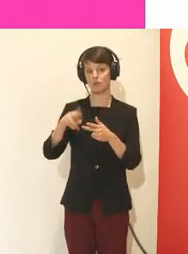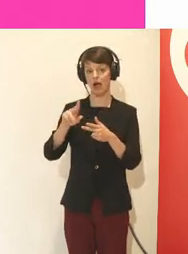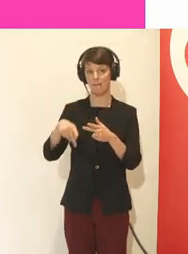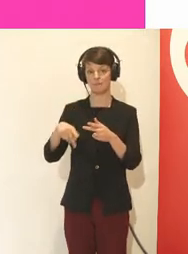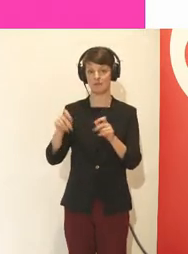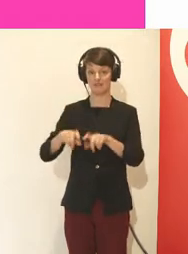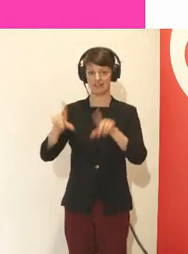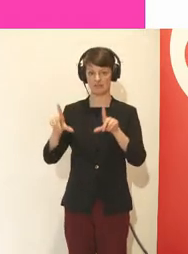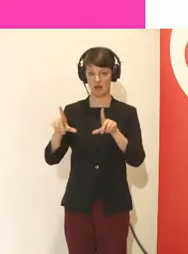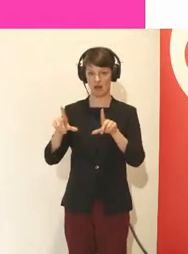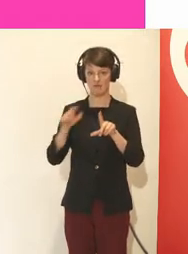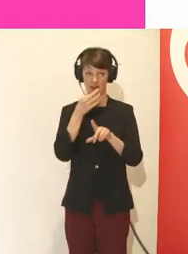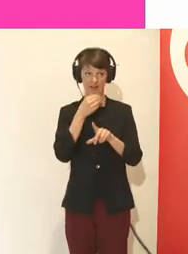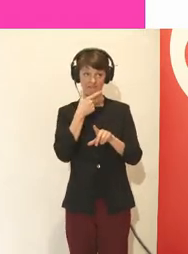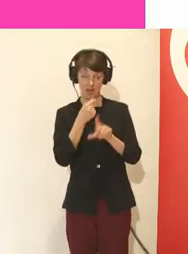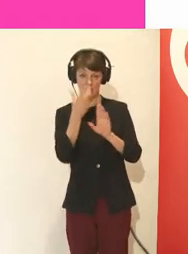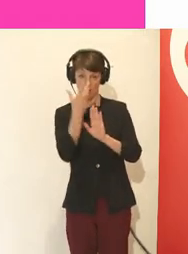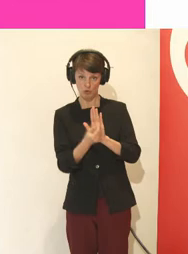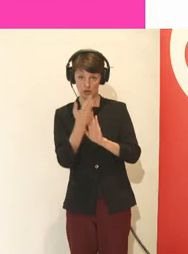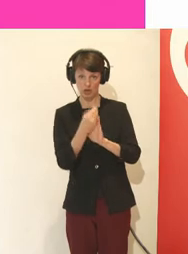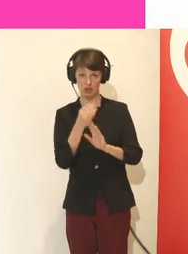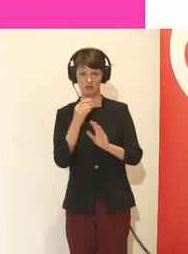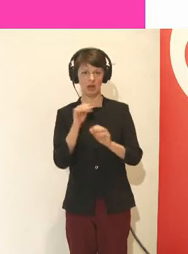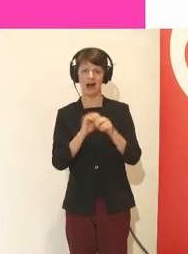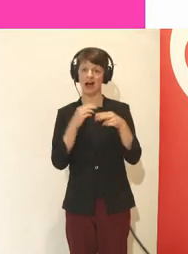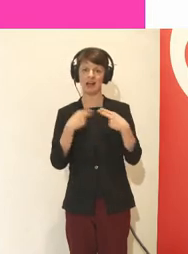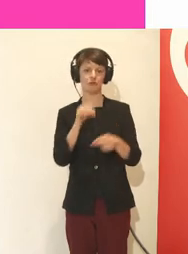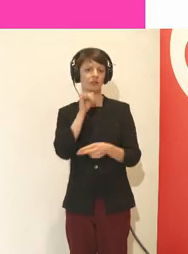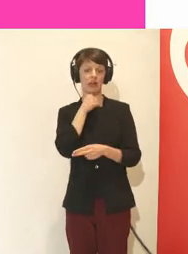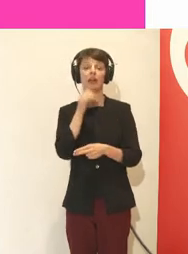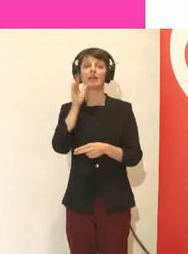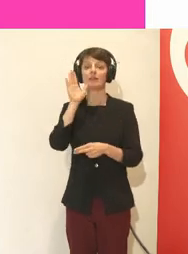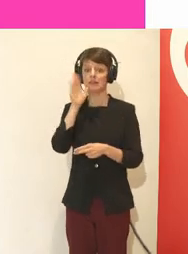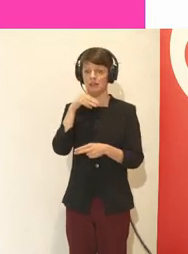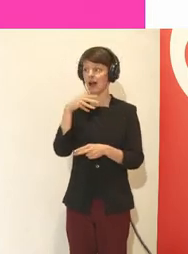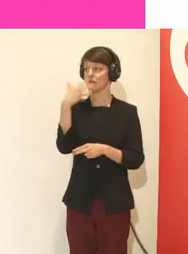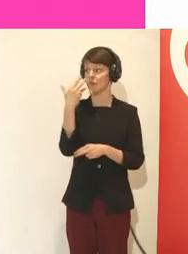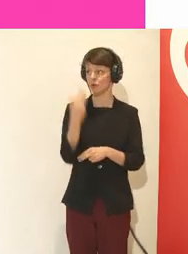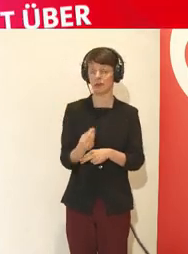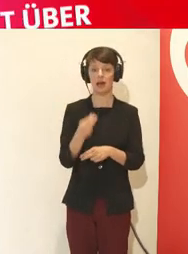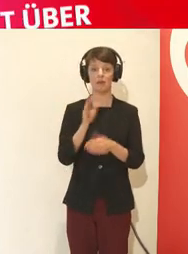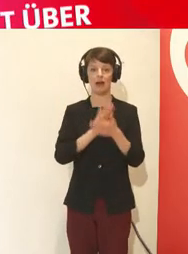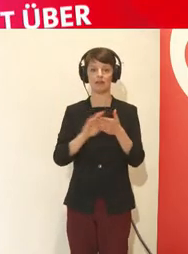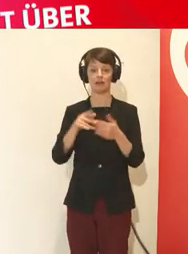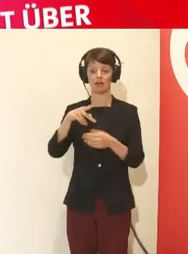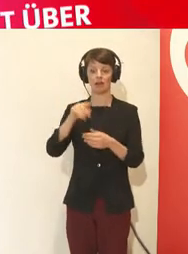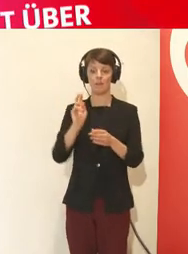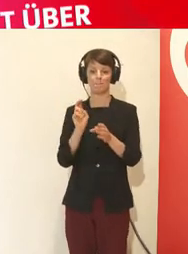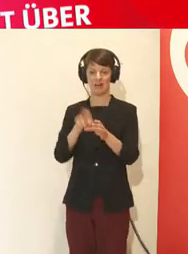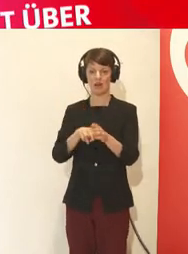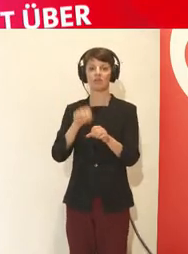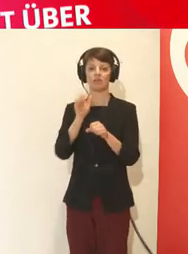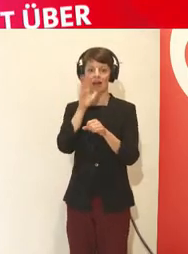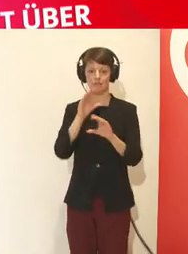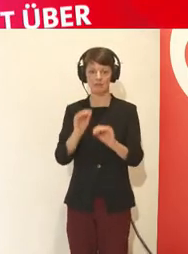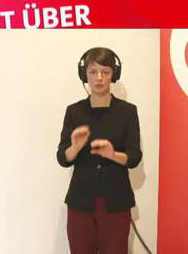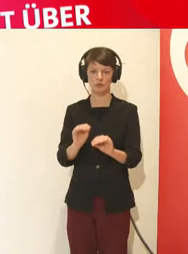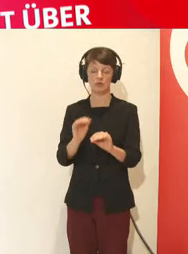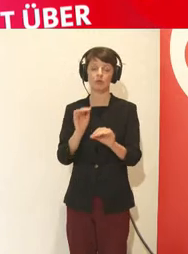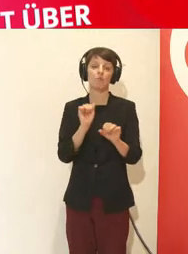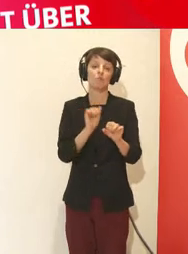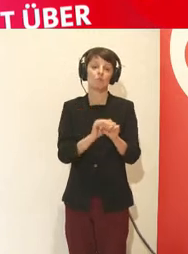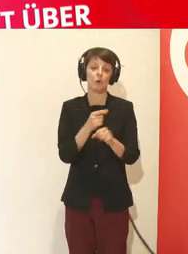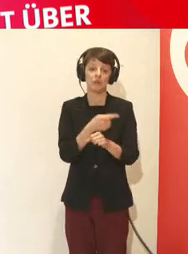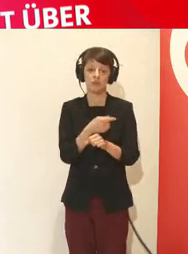web apps herunterladen möchte das müsst ihr gar nicht tun ihr dürft natürlich also ihr könnt das plugin verwenden vielleicht ist das auch eine